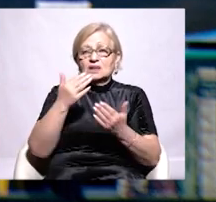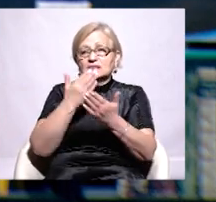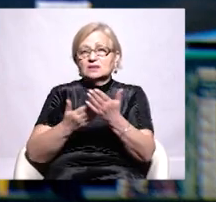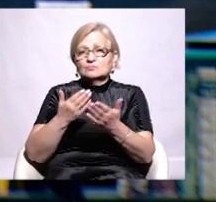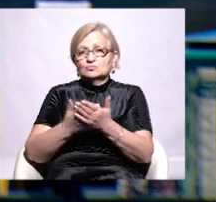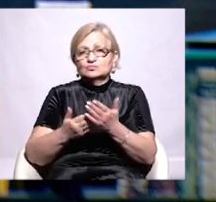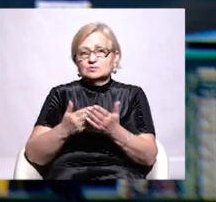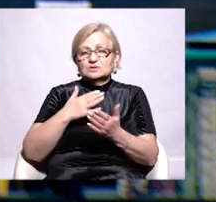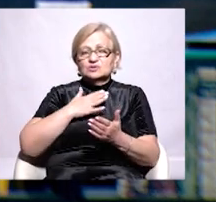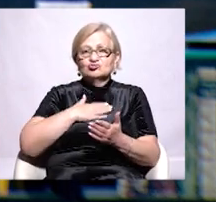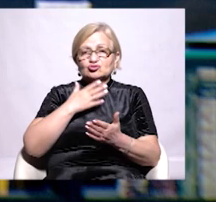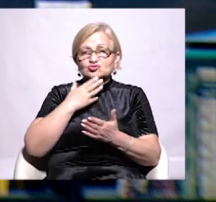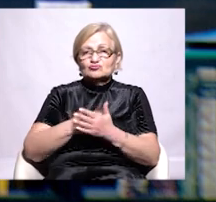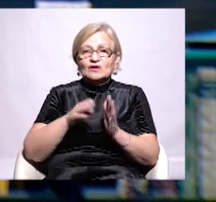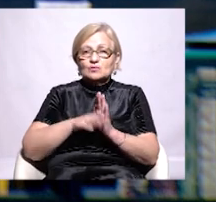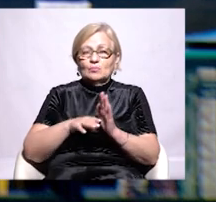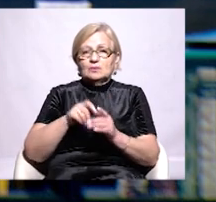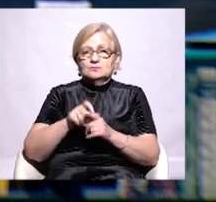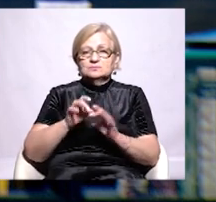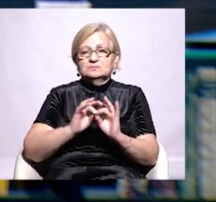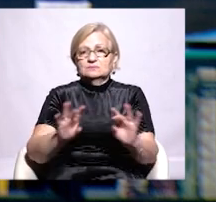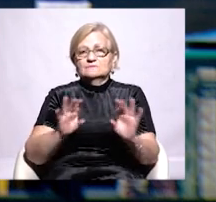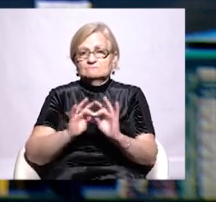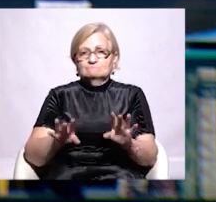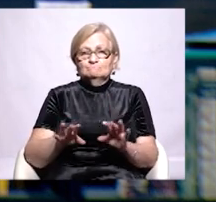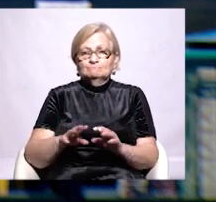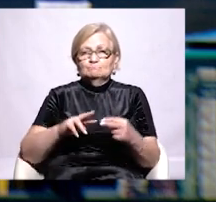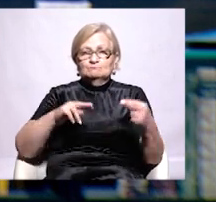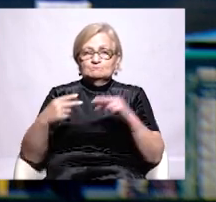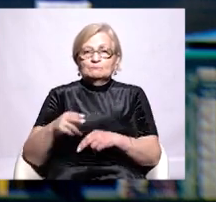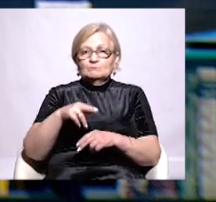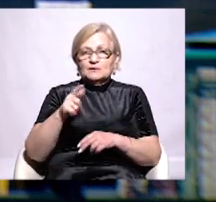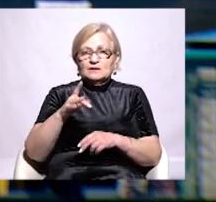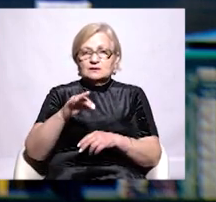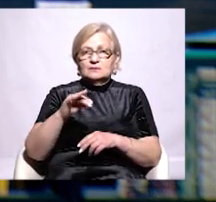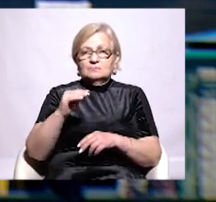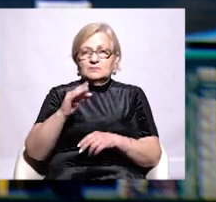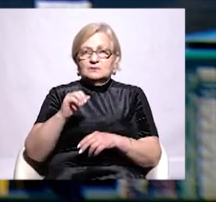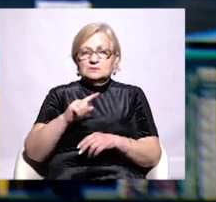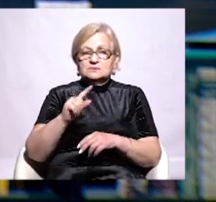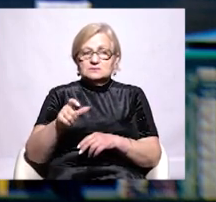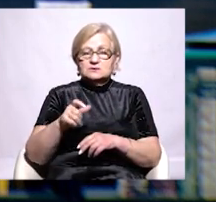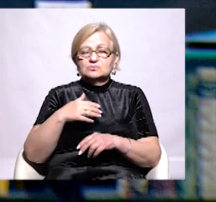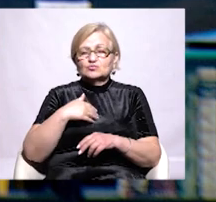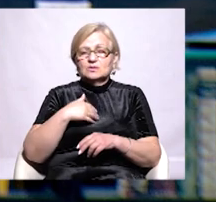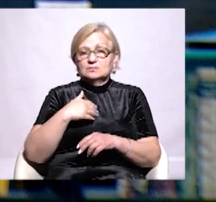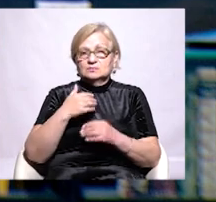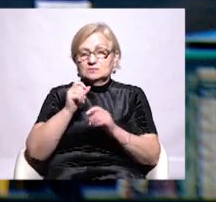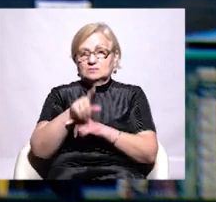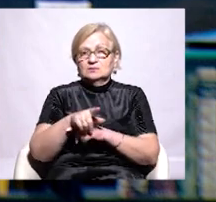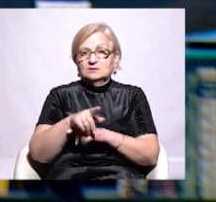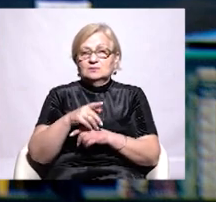ნიმუშის ჩვენი სიტყვებით გადმოცემა. Იგივე პერიფრაზი. ჩვენი დავალება სწორედ ამაზე იქნება.